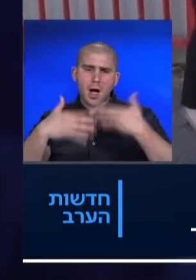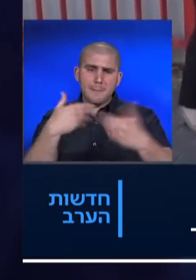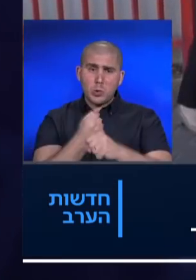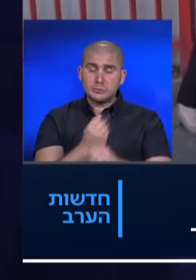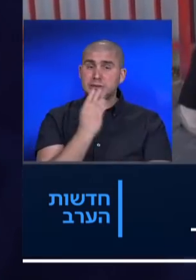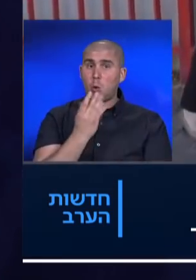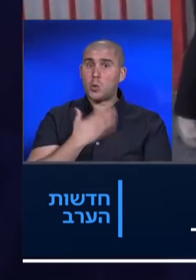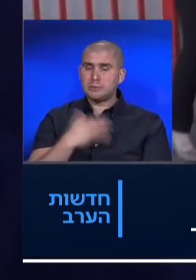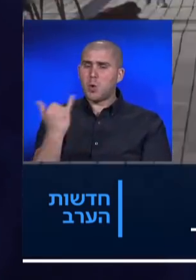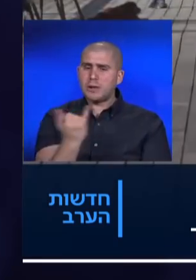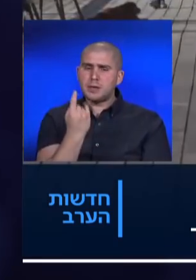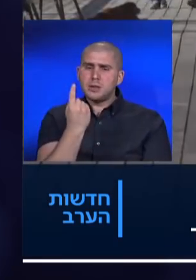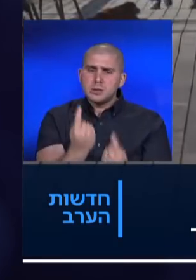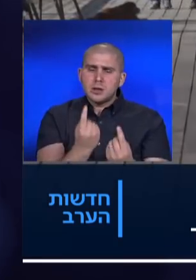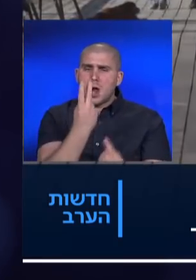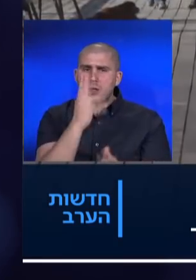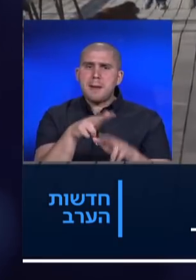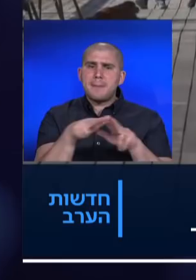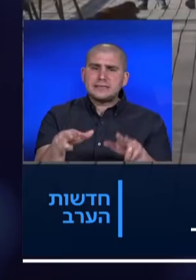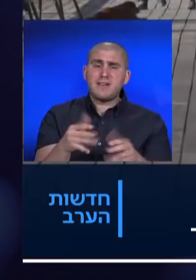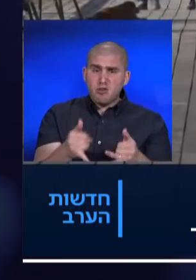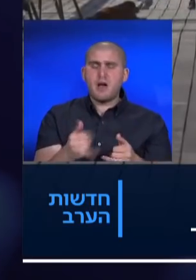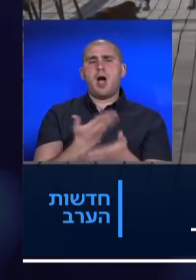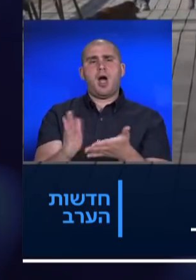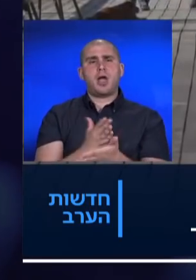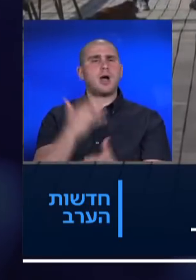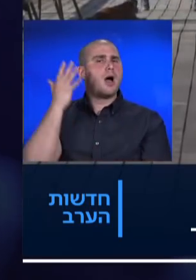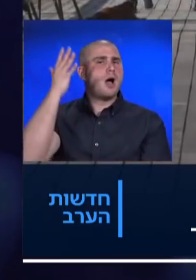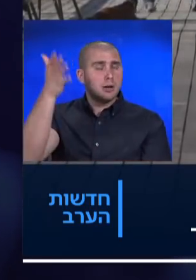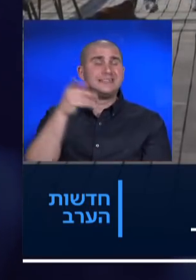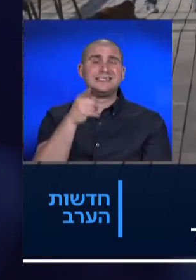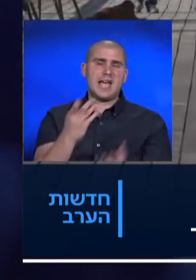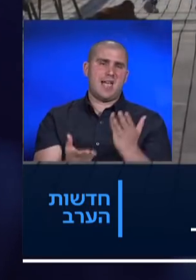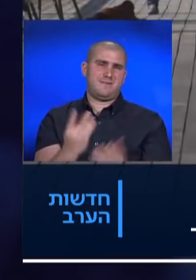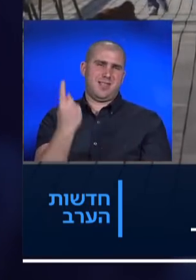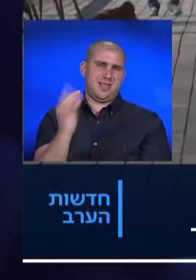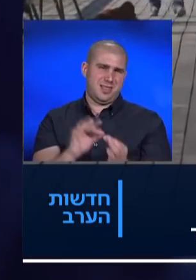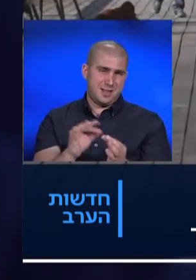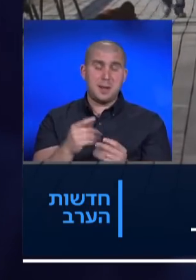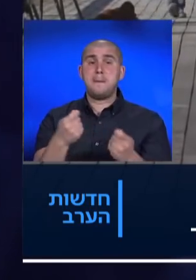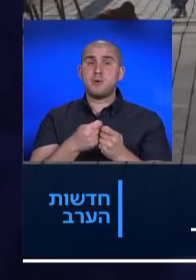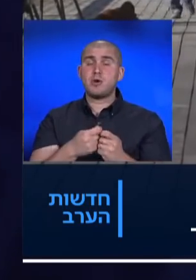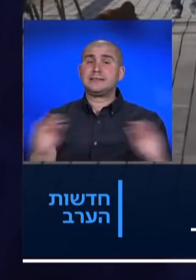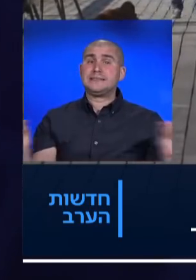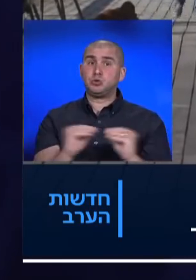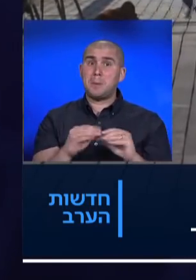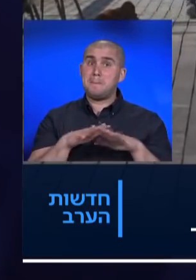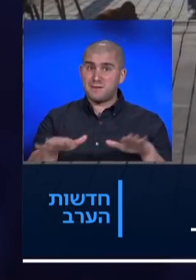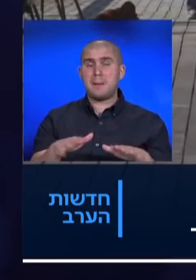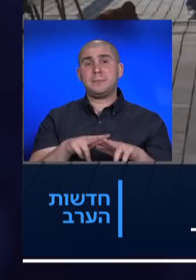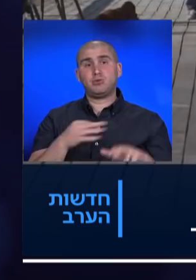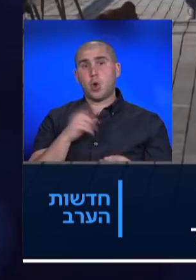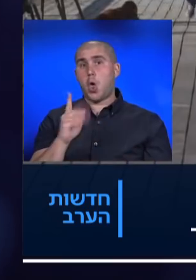פעם לראות מה המצב באותו יום, ואז להחליט מה עושים. זה ההבדל העיקרי. מבחינת צמצום המגפה, מצבנו לא רע, ובכיר מערכת הבריאות אומר